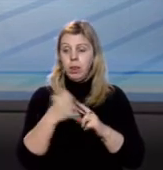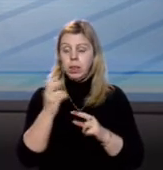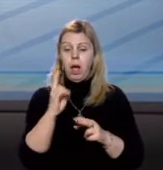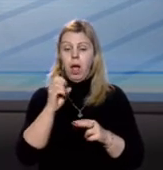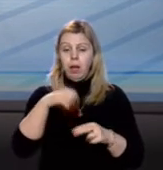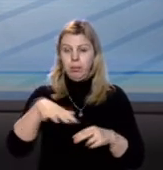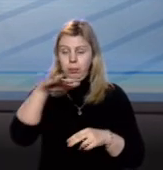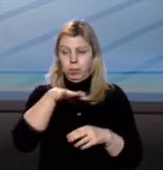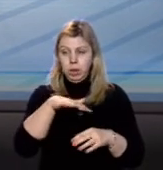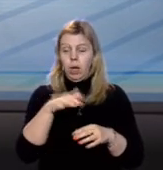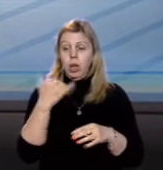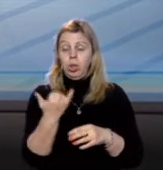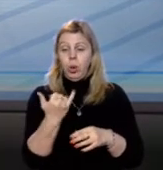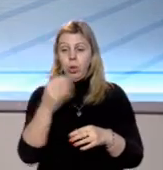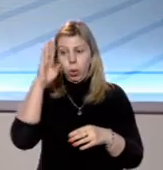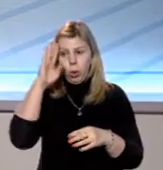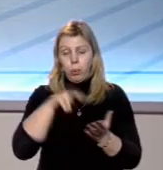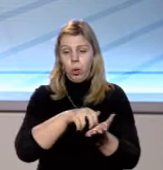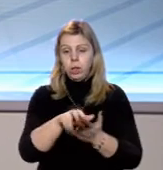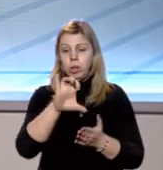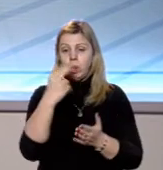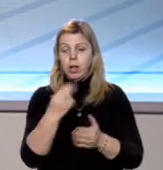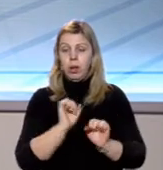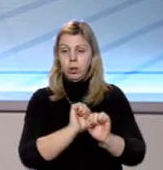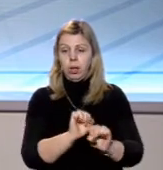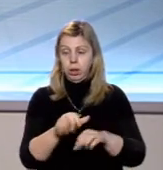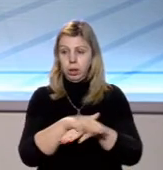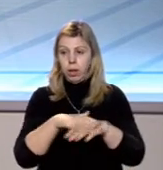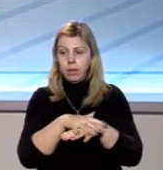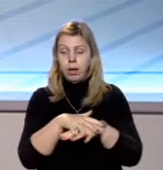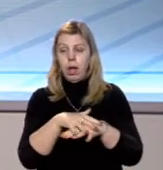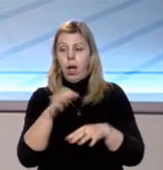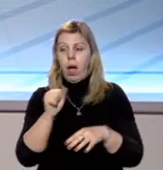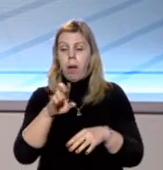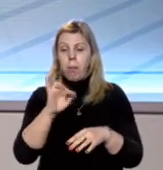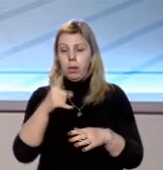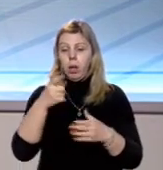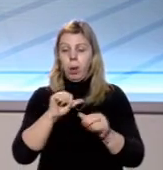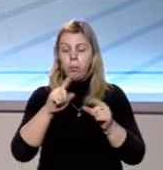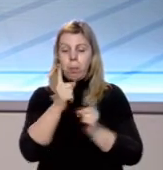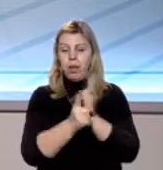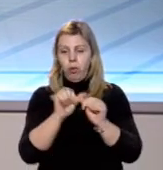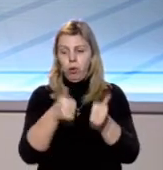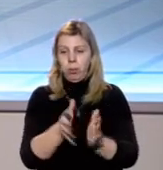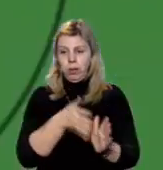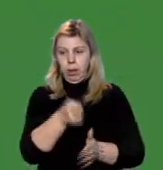комунальні послуги. Сьогодні хлопець ходив до управління соціального захисту населення, аби переформити заявку.